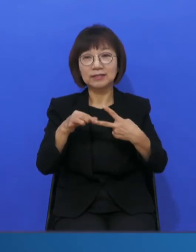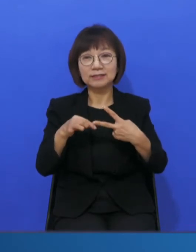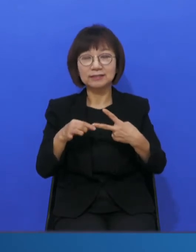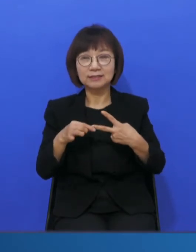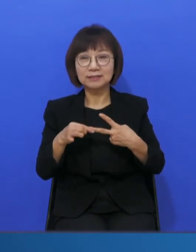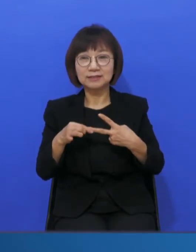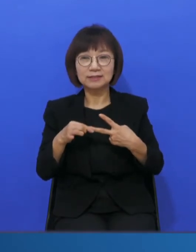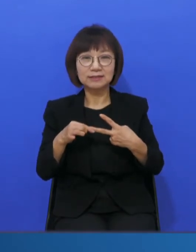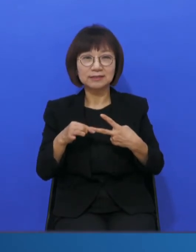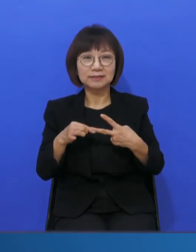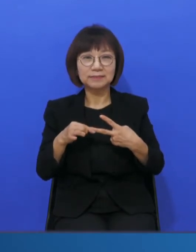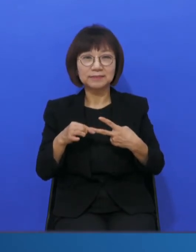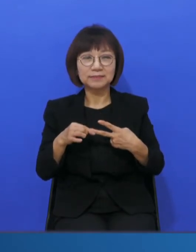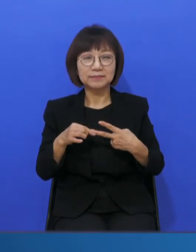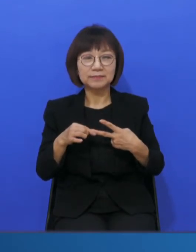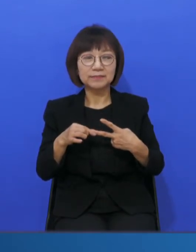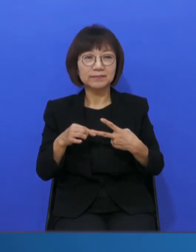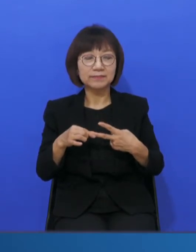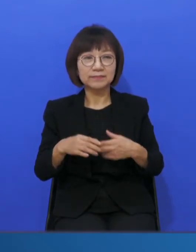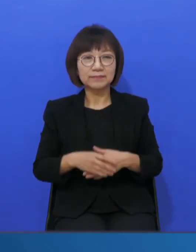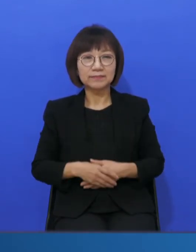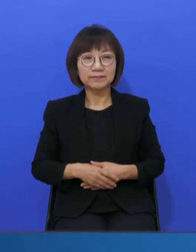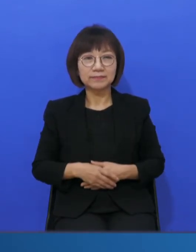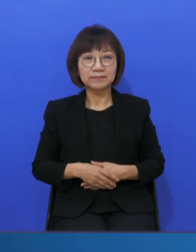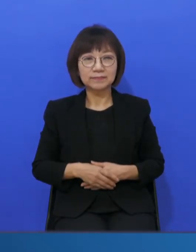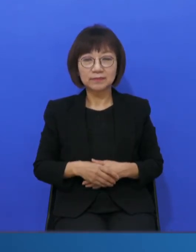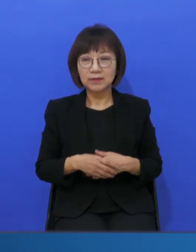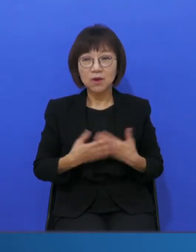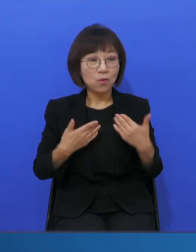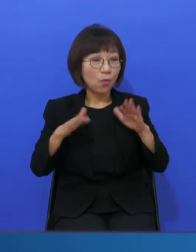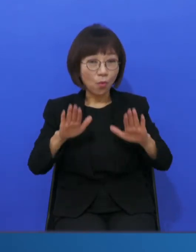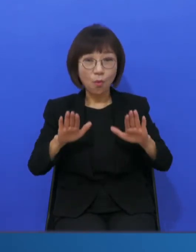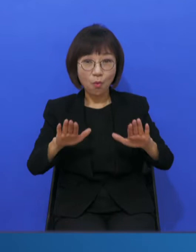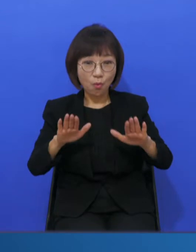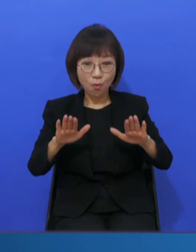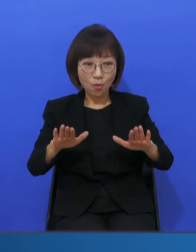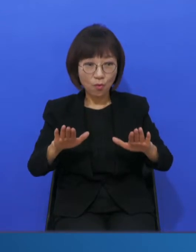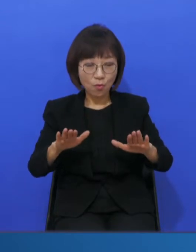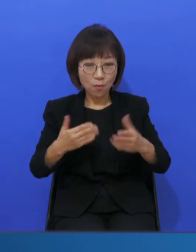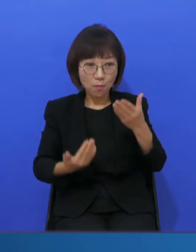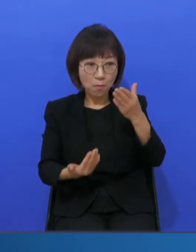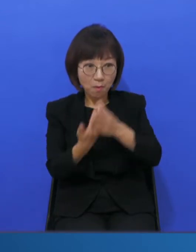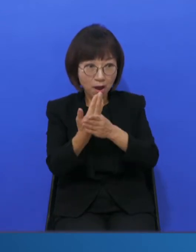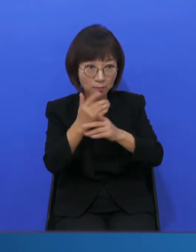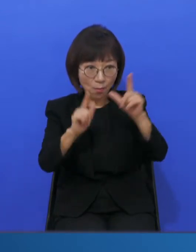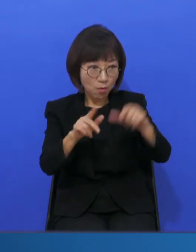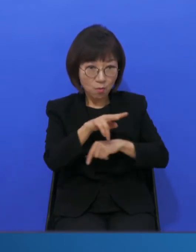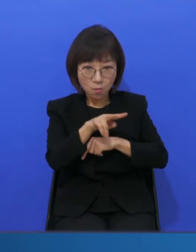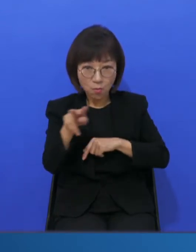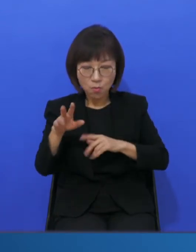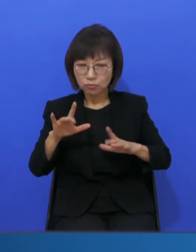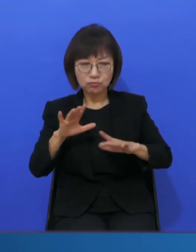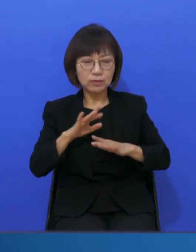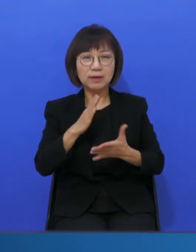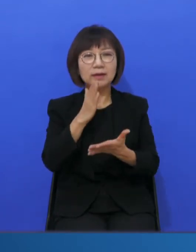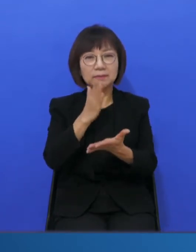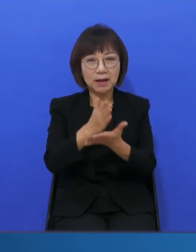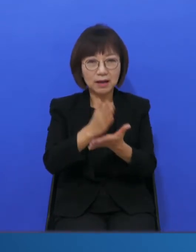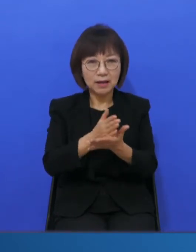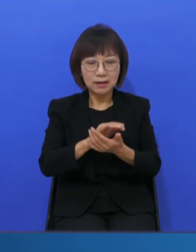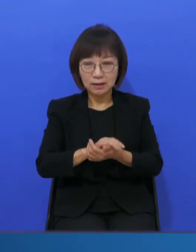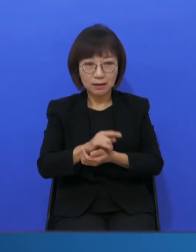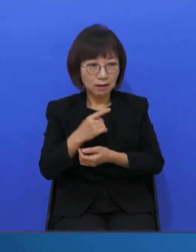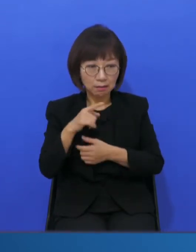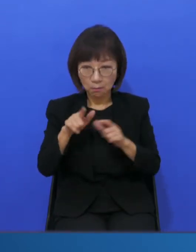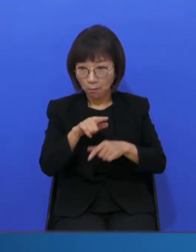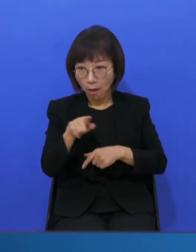And we have to remember this. 오늘에 일어나는 것으로 두려워하지 마라. Do not be afraid of the things that happens to you today. 그거 보고 부러워하지